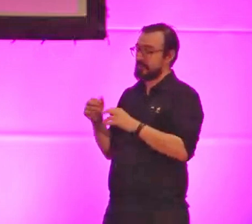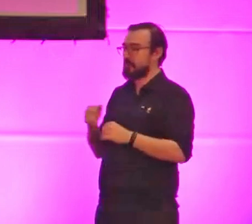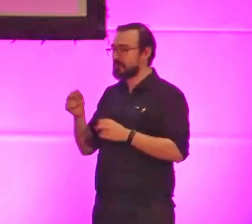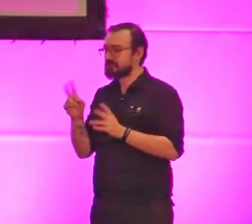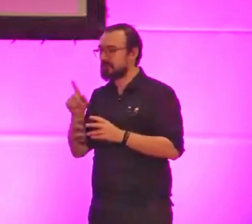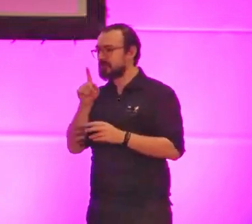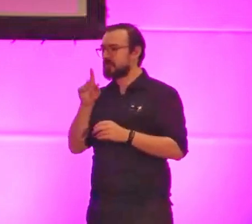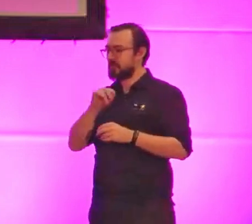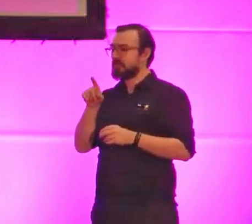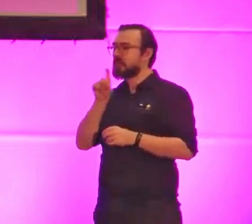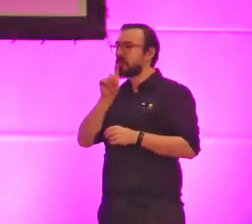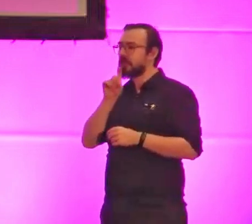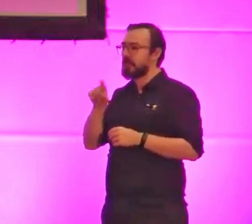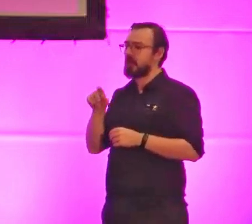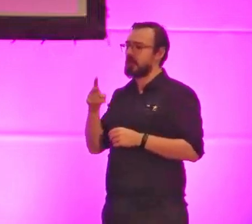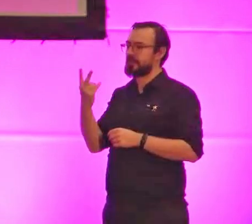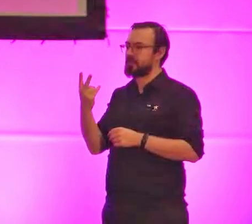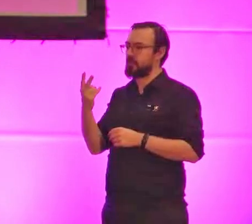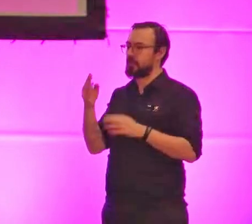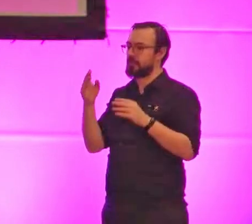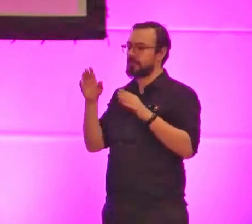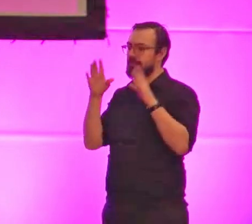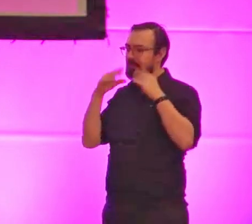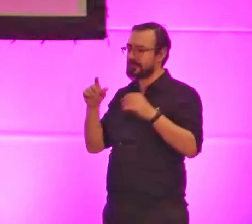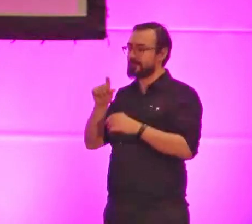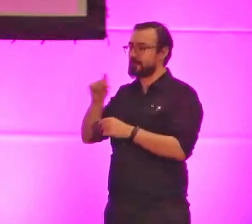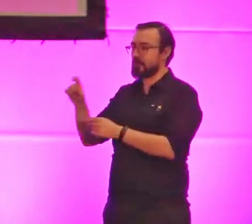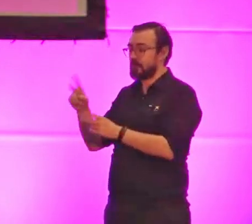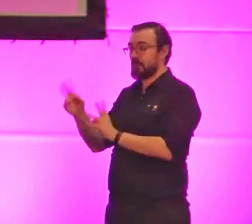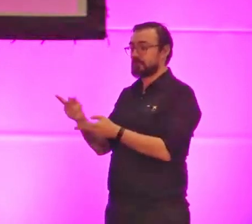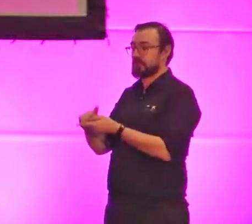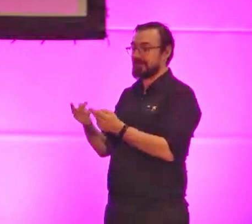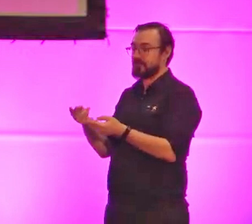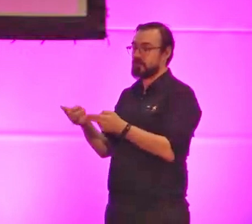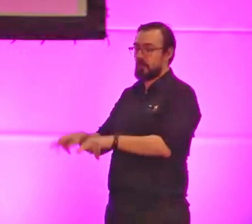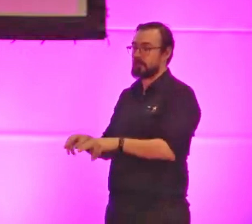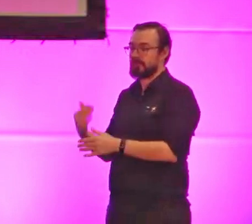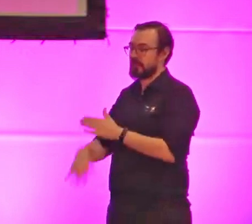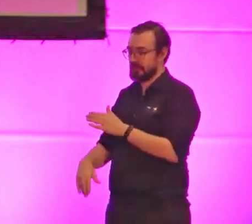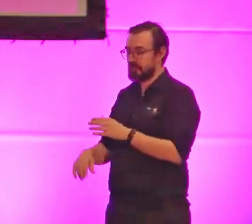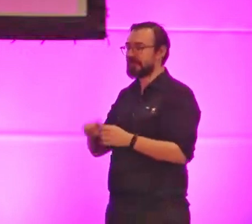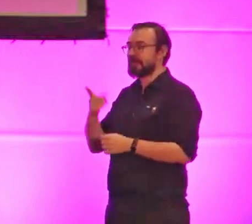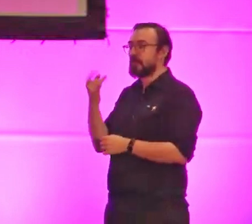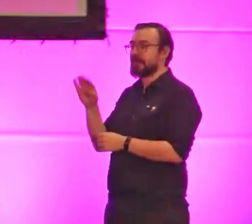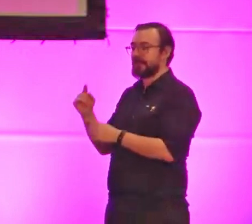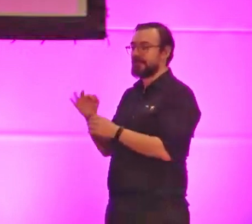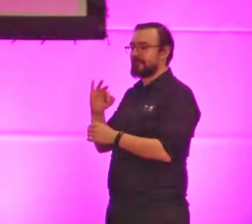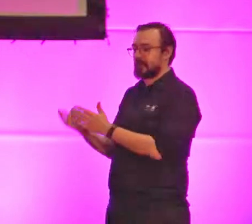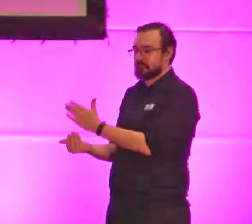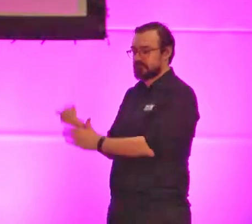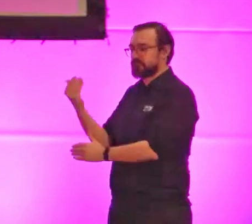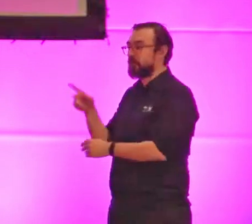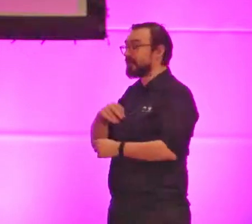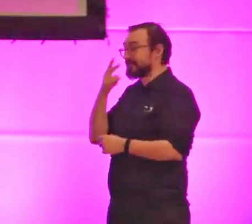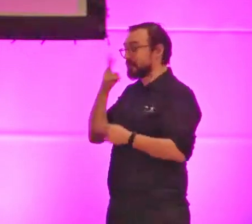så åtalade de 2 nederländska företagare som dömdes också för det. Och sen kom ju då Lundinfallet upp, och nu